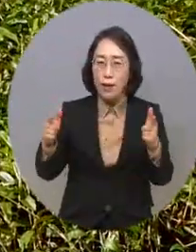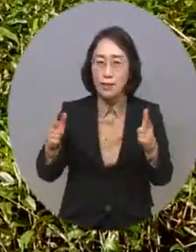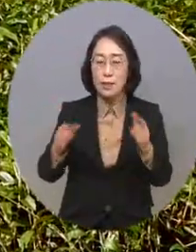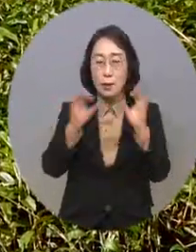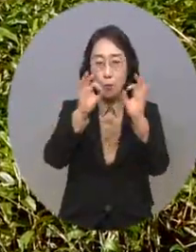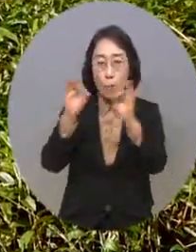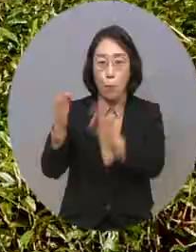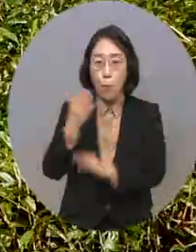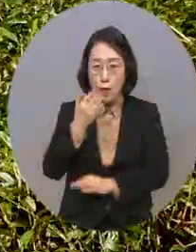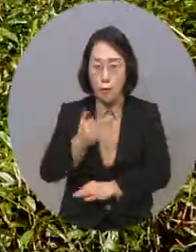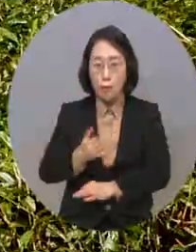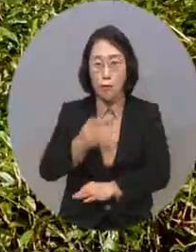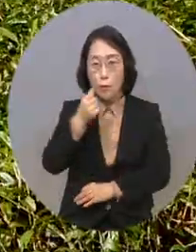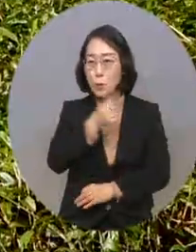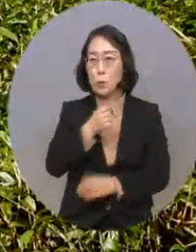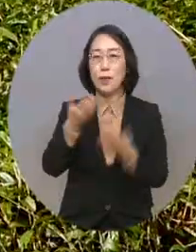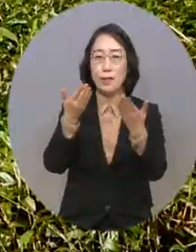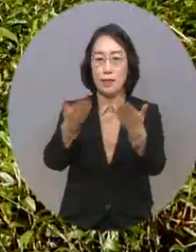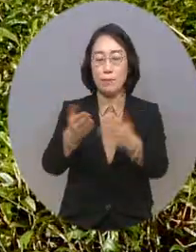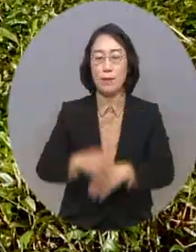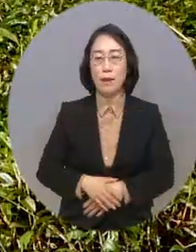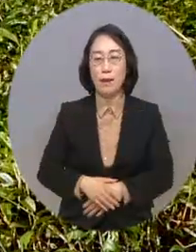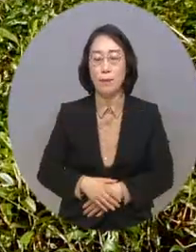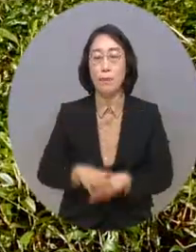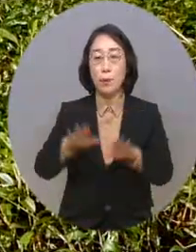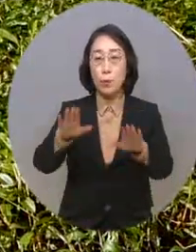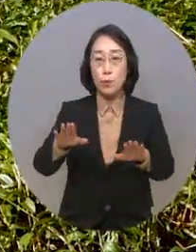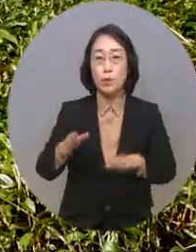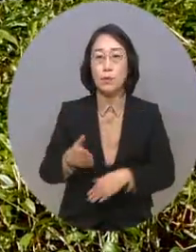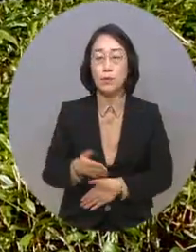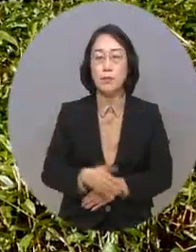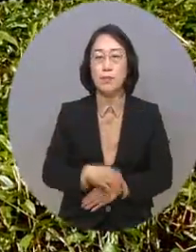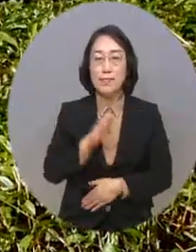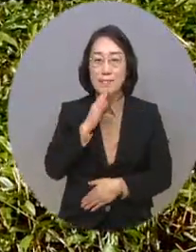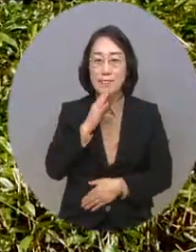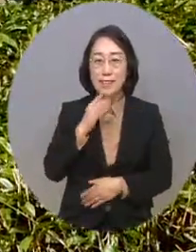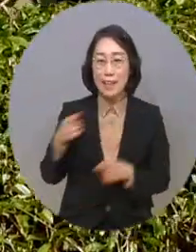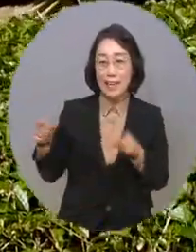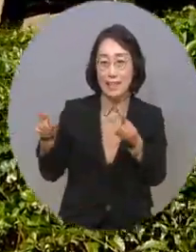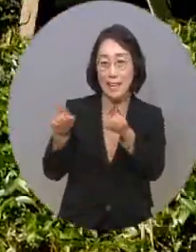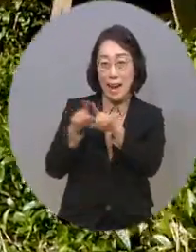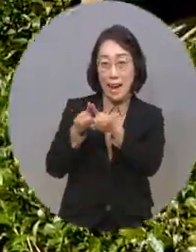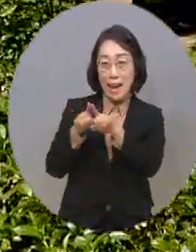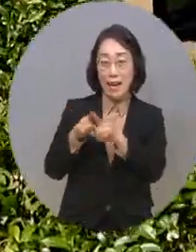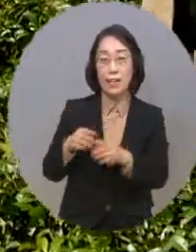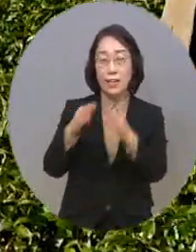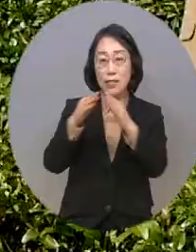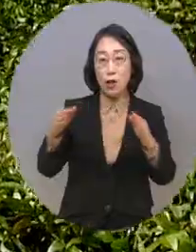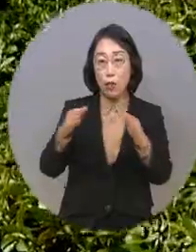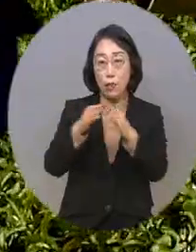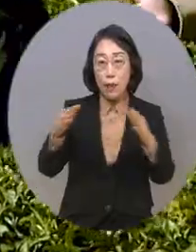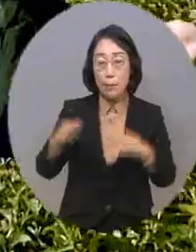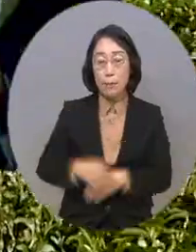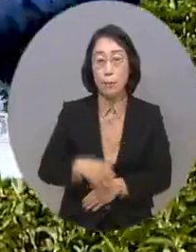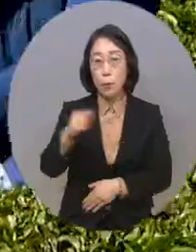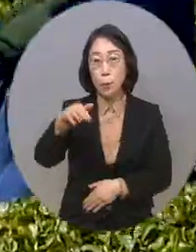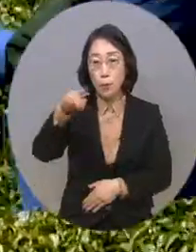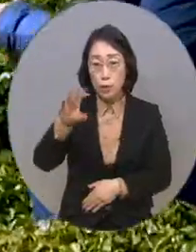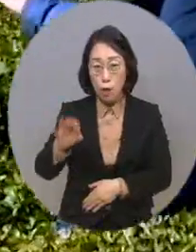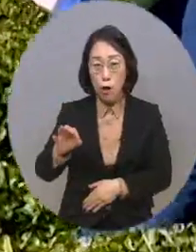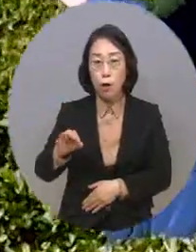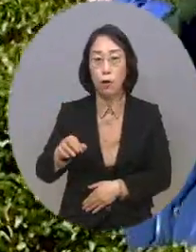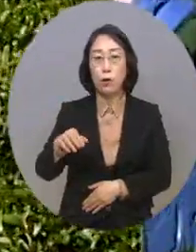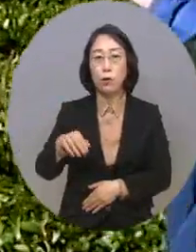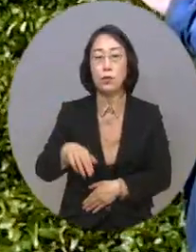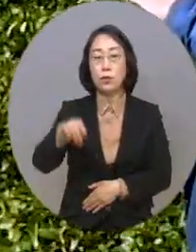수 있는 시간 준비하고 있는데요. 자, 오늘은 역시나 제 짝꿍 전남도청 농식품유통과